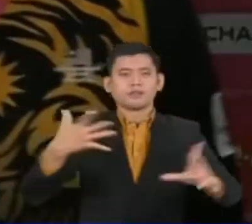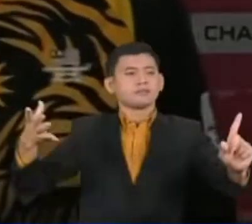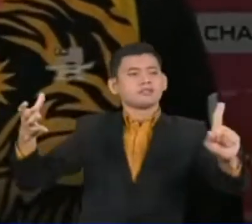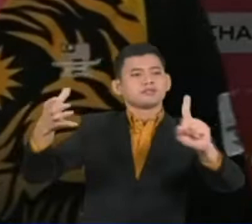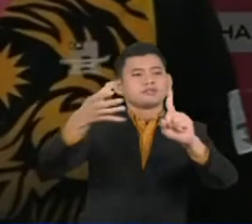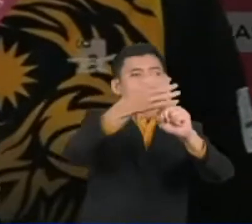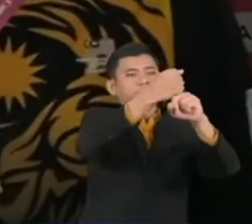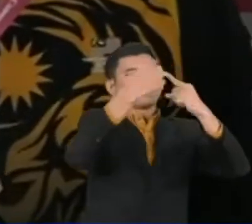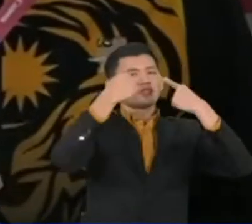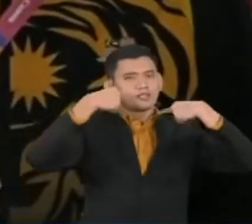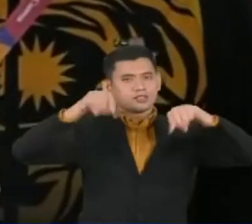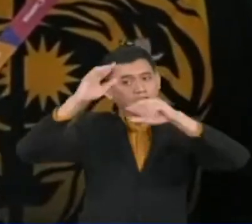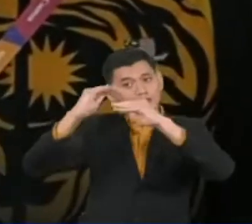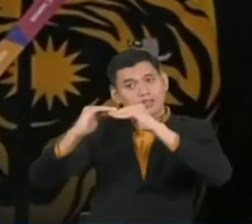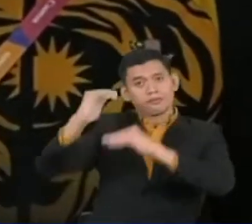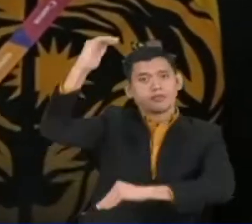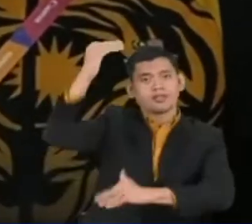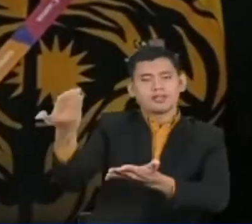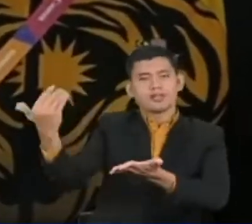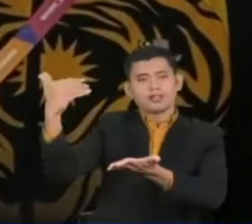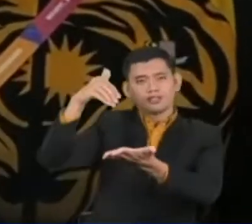kejayaan yang kita terima pada hari ini.